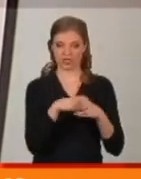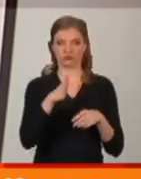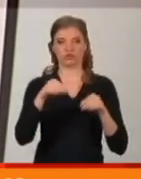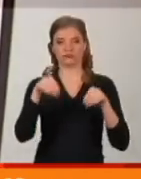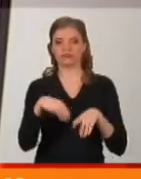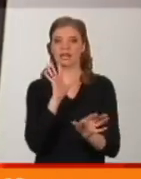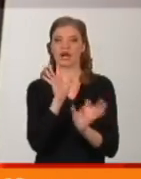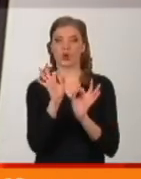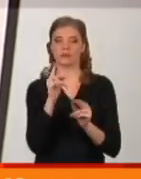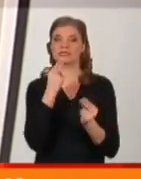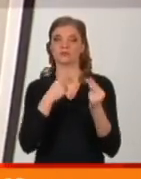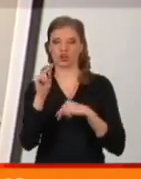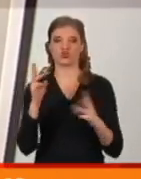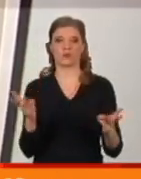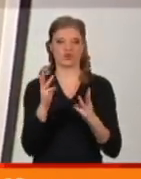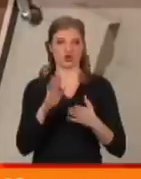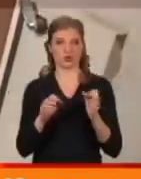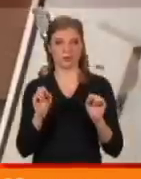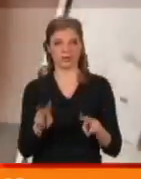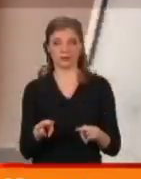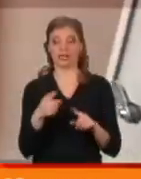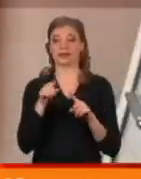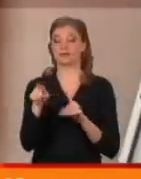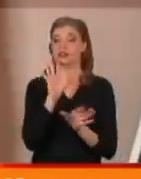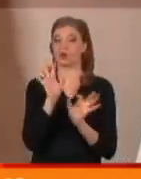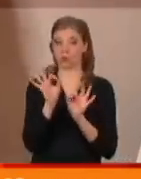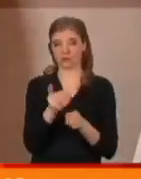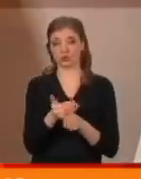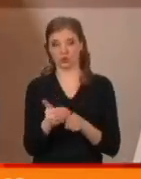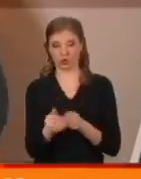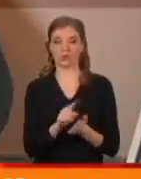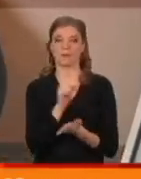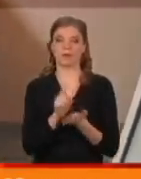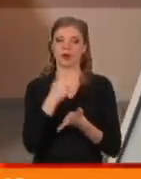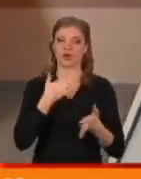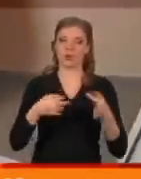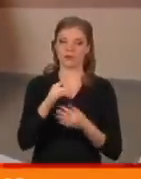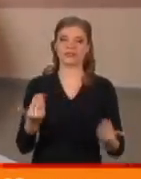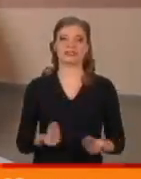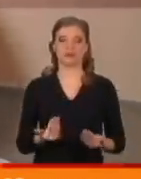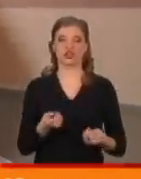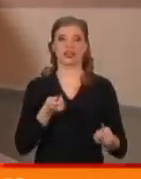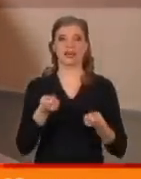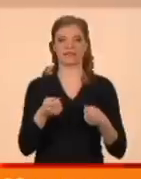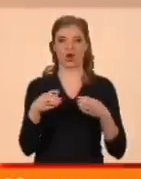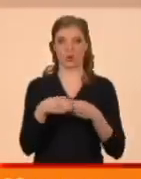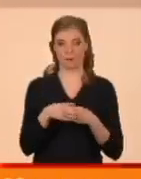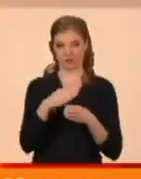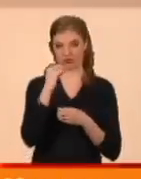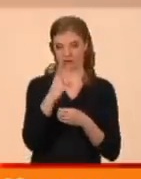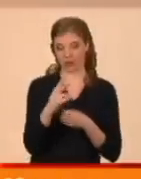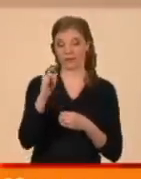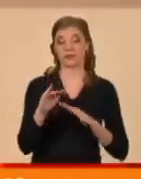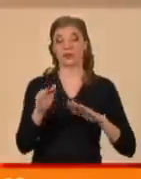складуть рекомендації з покращення пожежної безпеки. Ці рекомендації згодом має обговорити з мешканцями керівна компанія. І